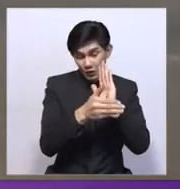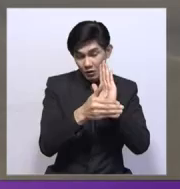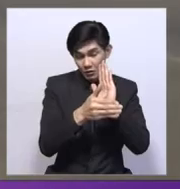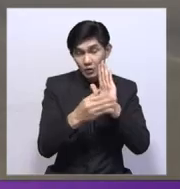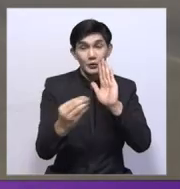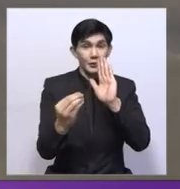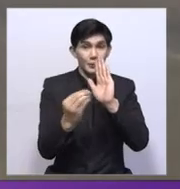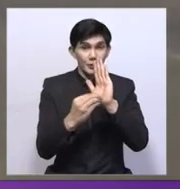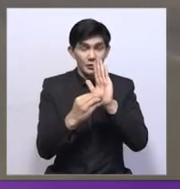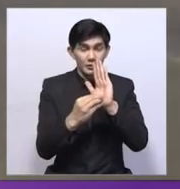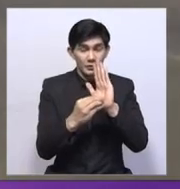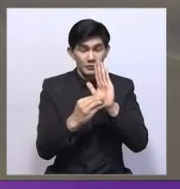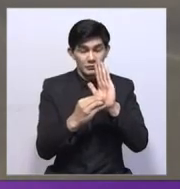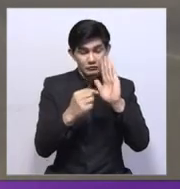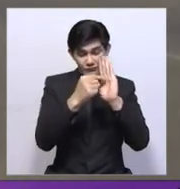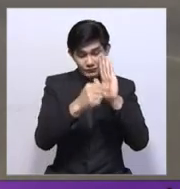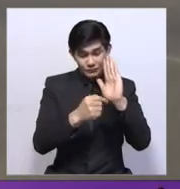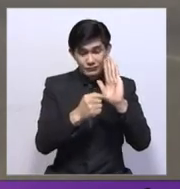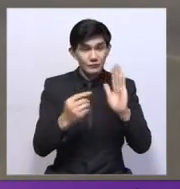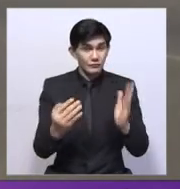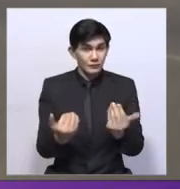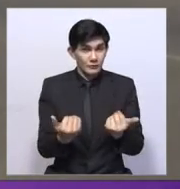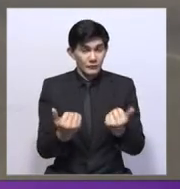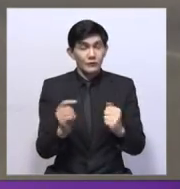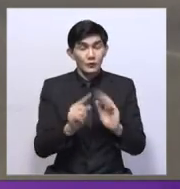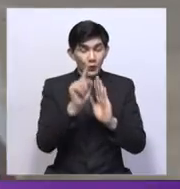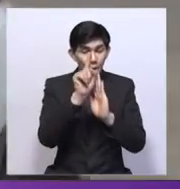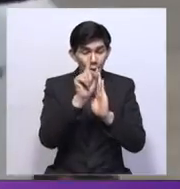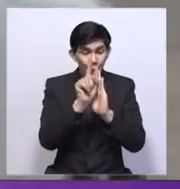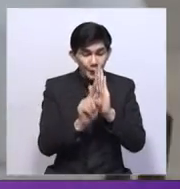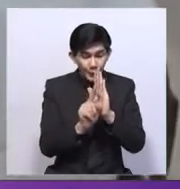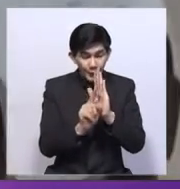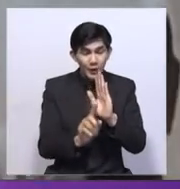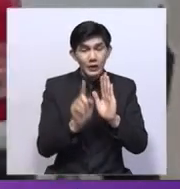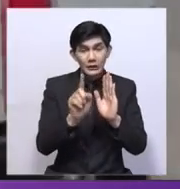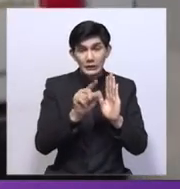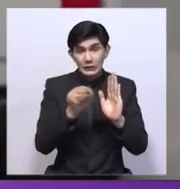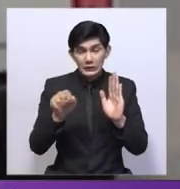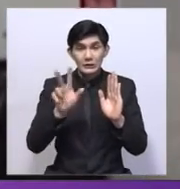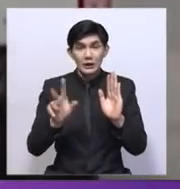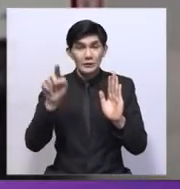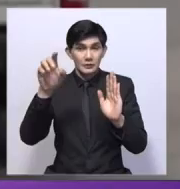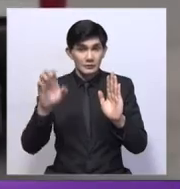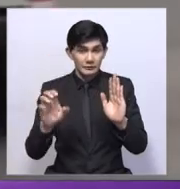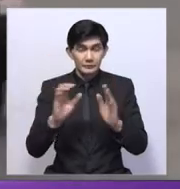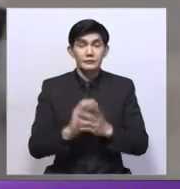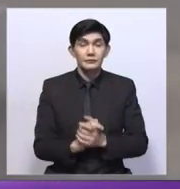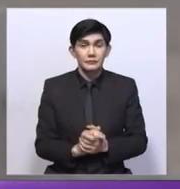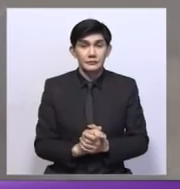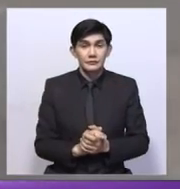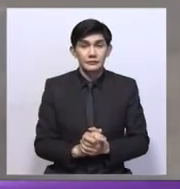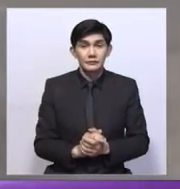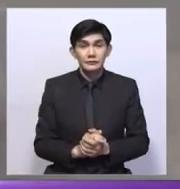ออกรวมทั้งกรุงเทพมหานครและปริมณฑลอุณหภูมิจะลดลง 1-3 องศาเซลเซียส